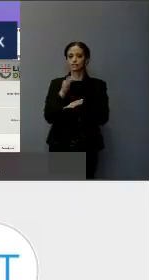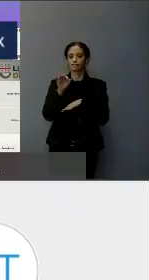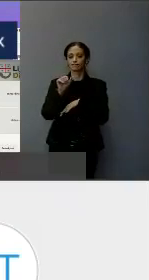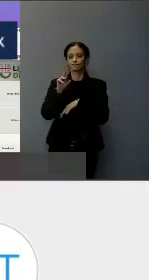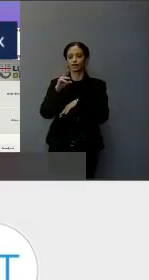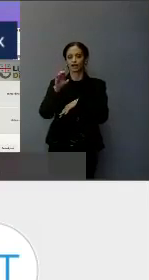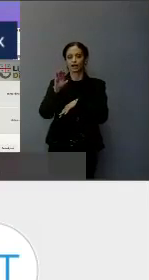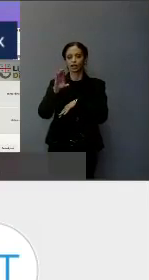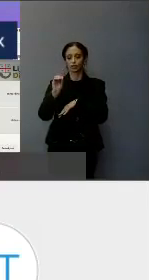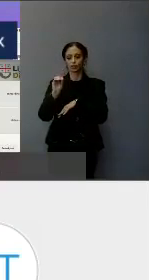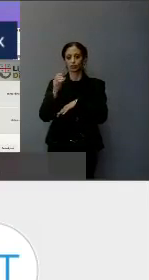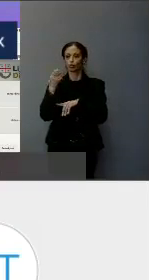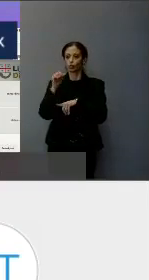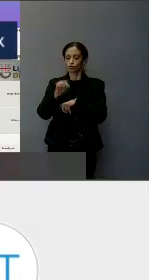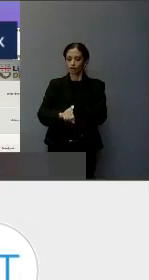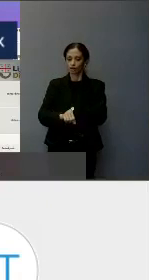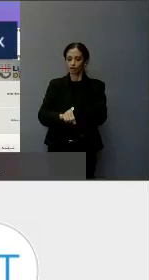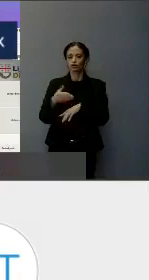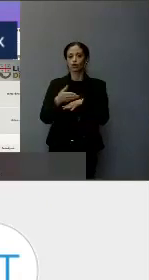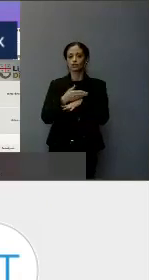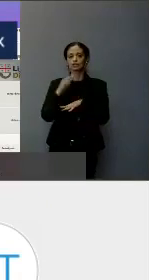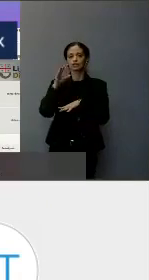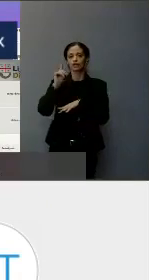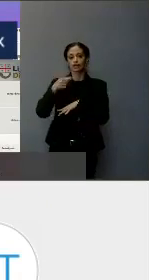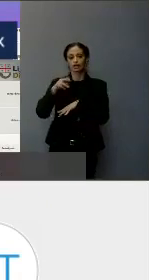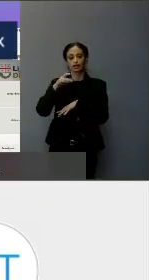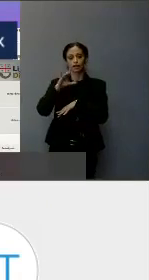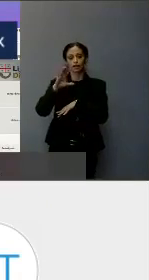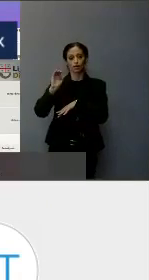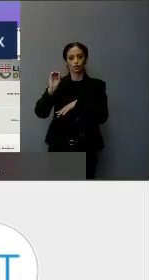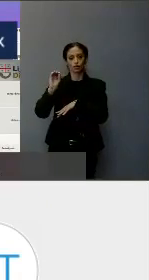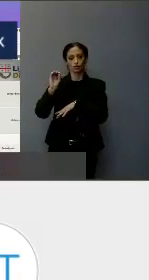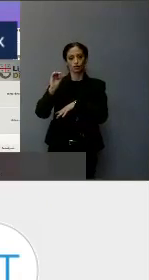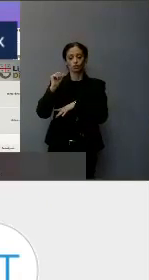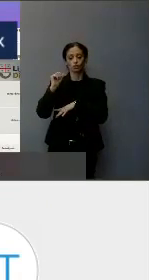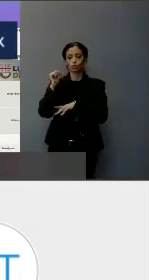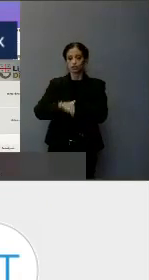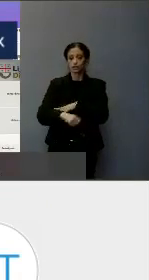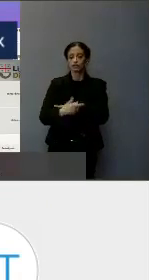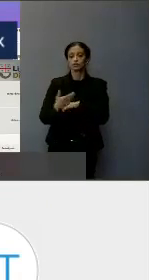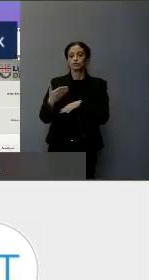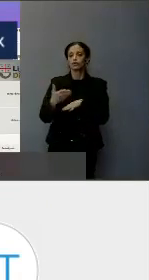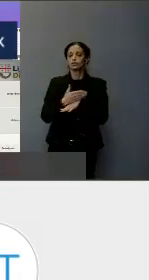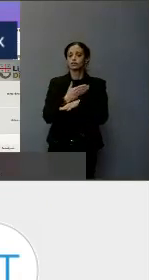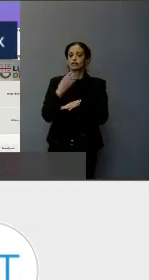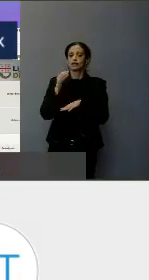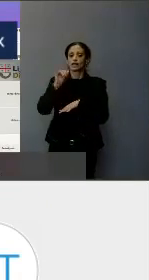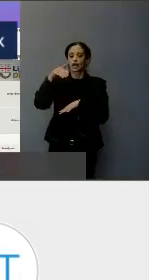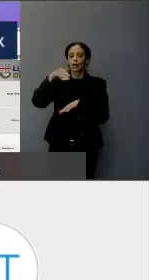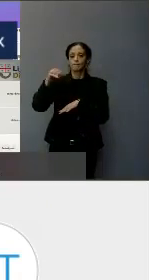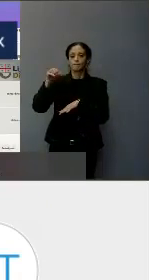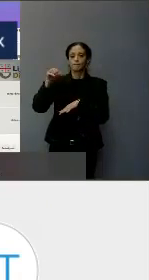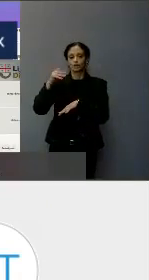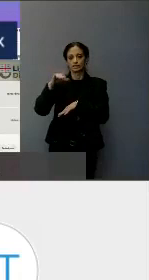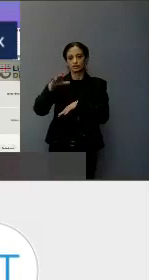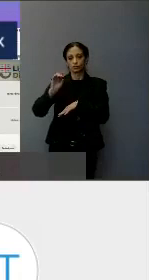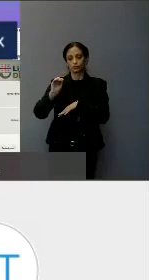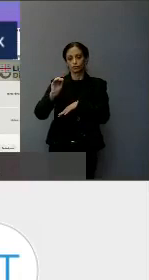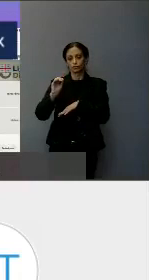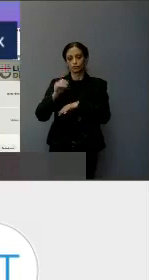ferrero contrario consigliere grillo contrario consigliere immordino